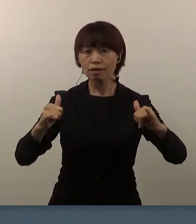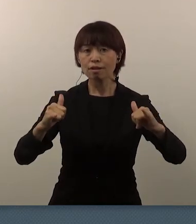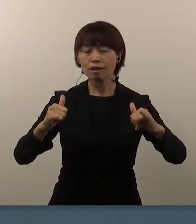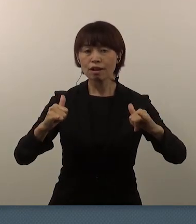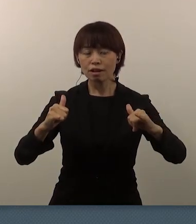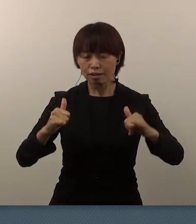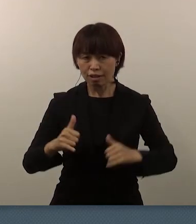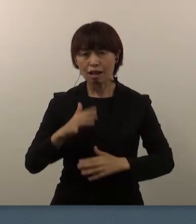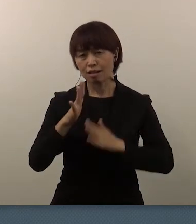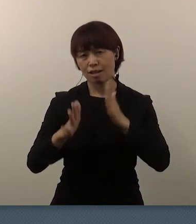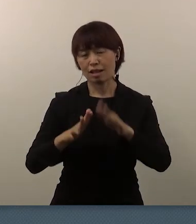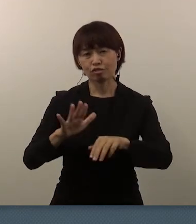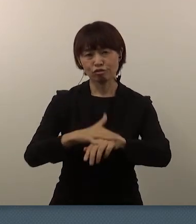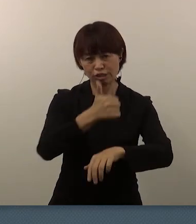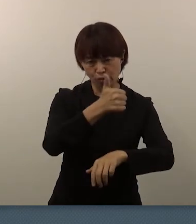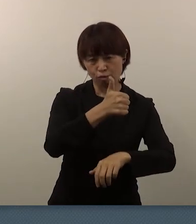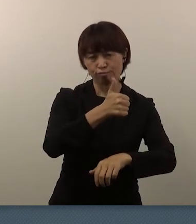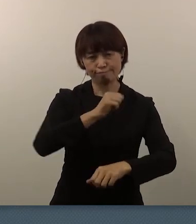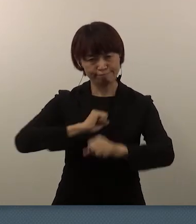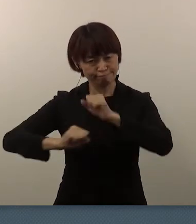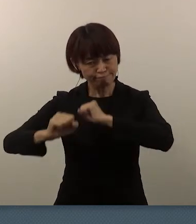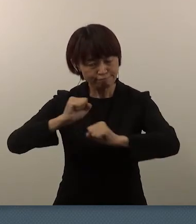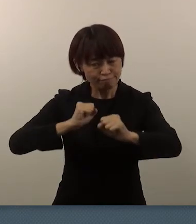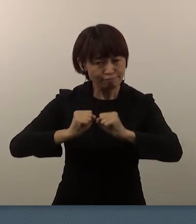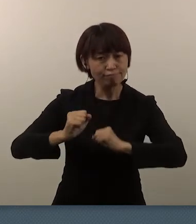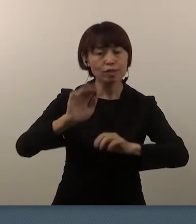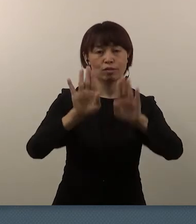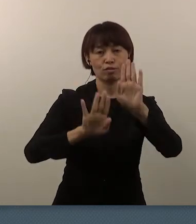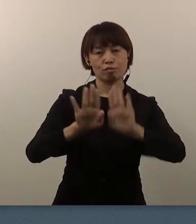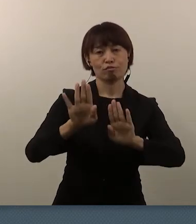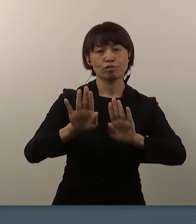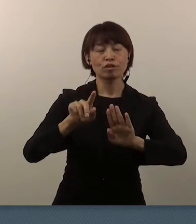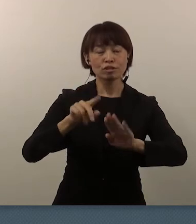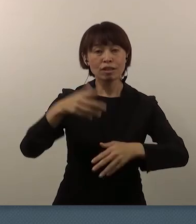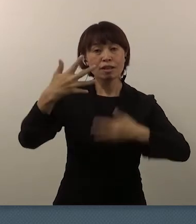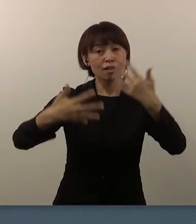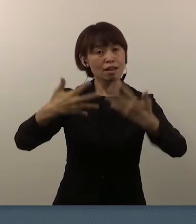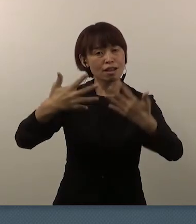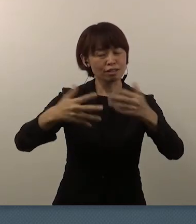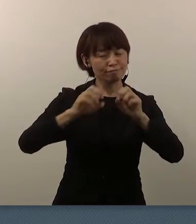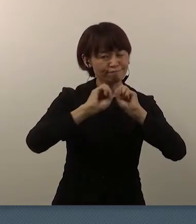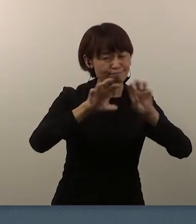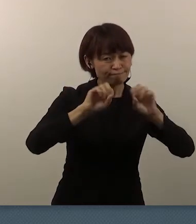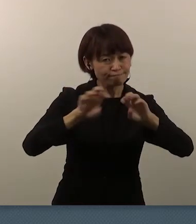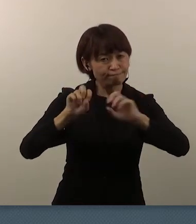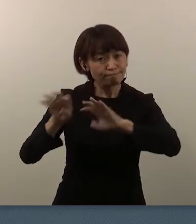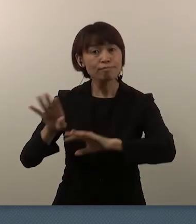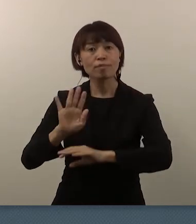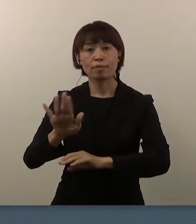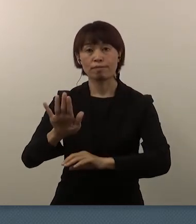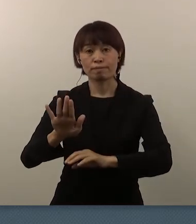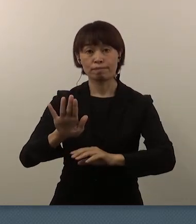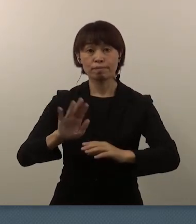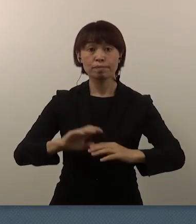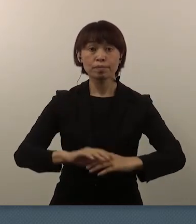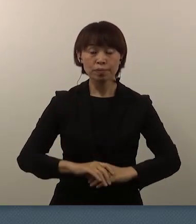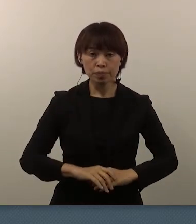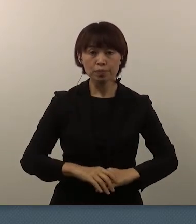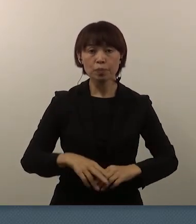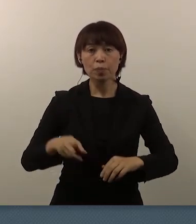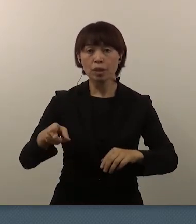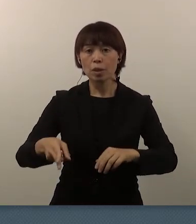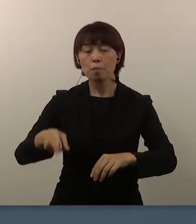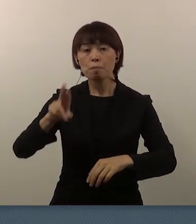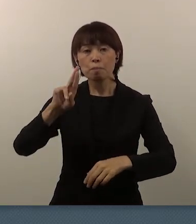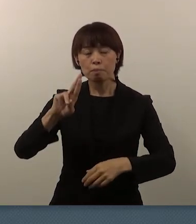ートとして、活躍されるという、そういった映像がたくさん出てきて、そしてパラリンピアの方もいろんなところ